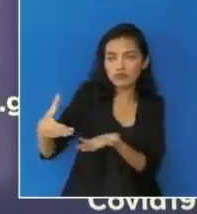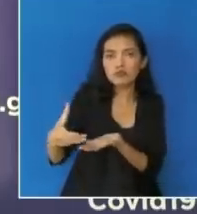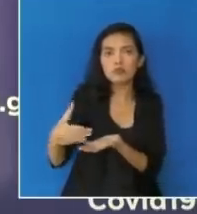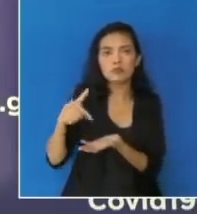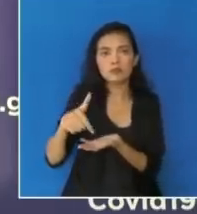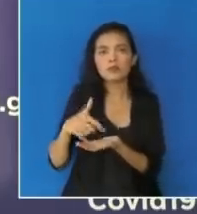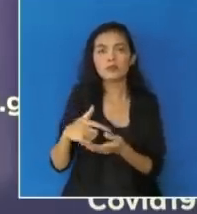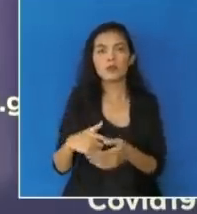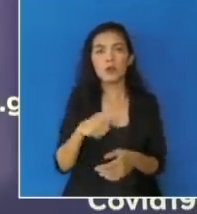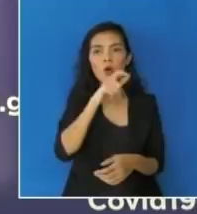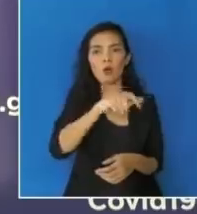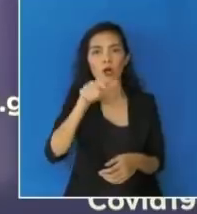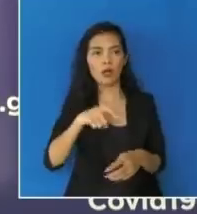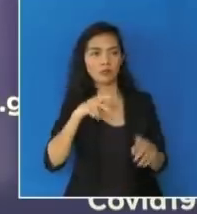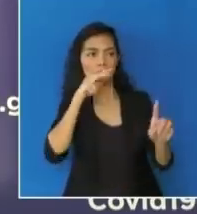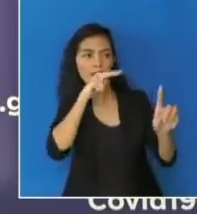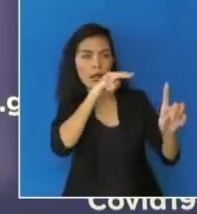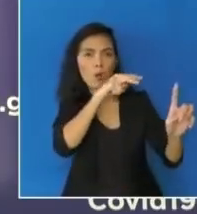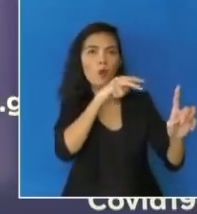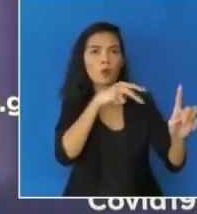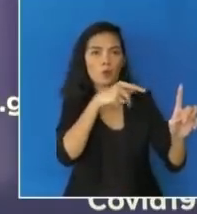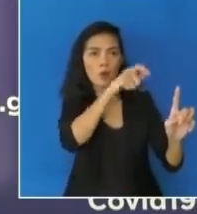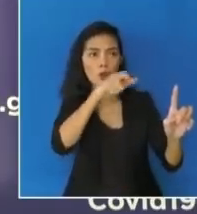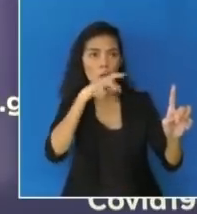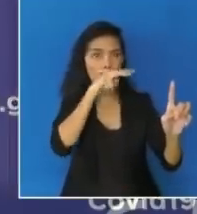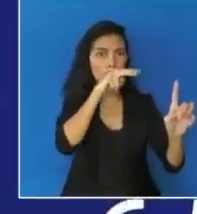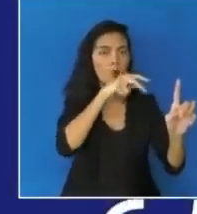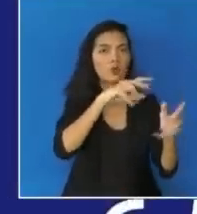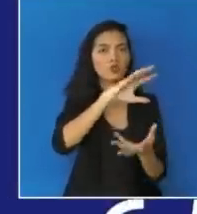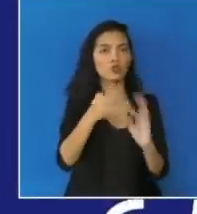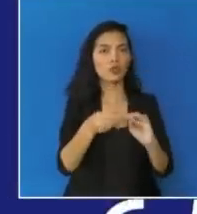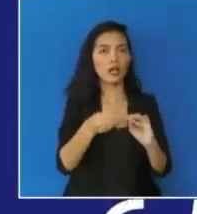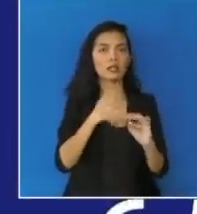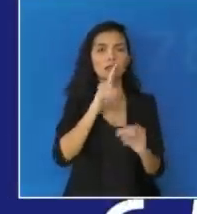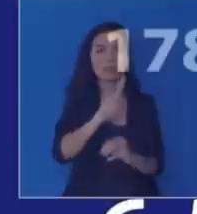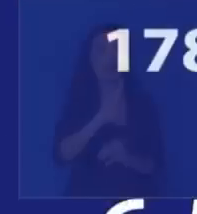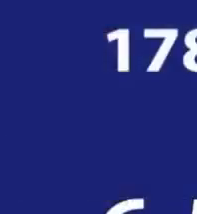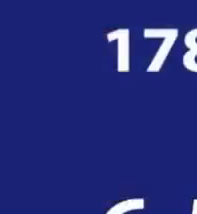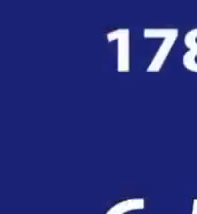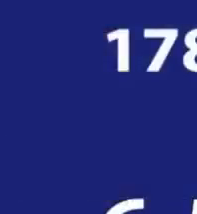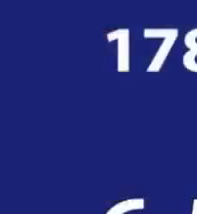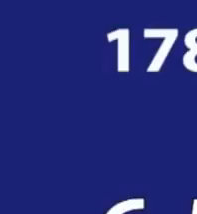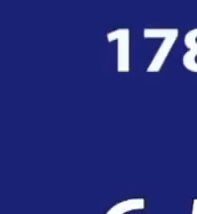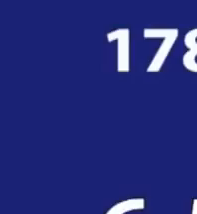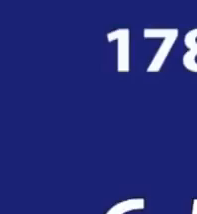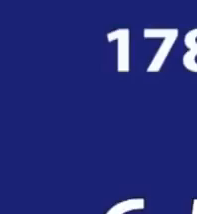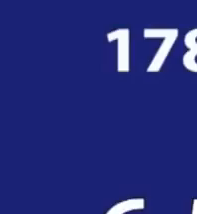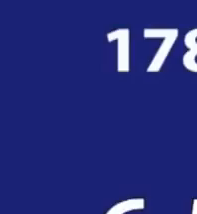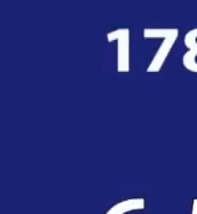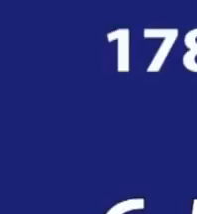saat ini orang dalam pemantauan berjumlah lebih dari 178.000